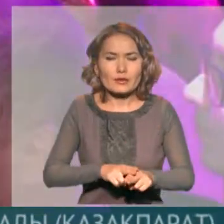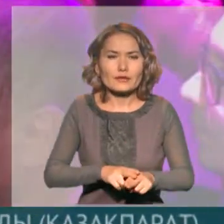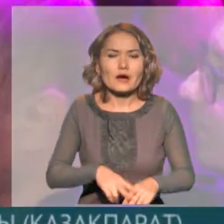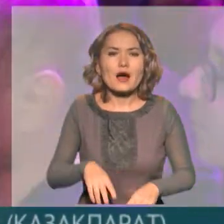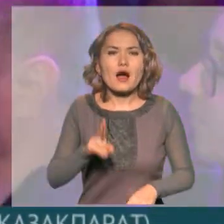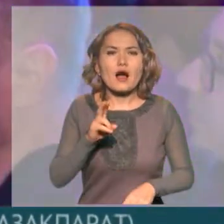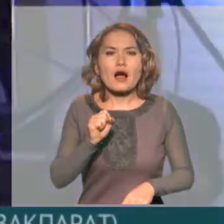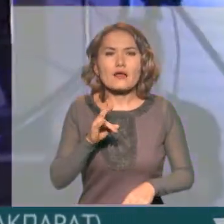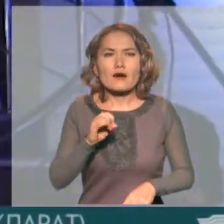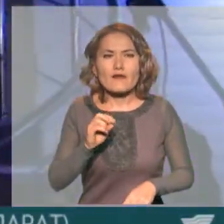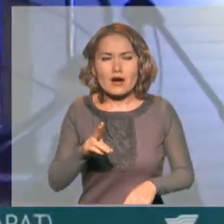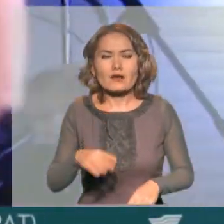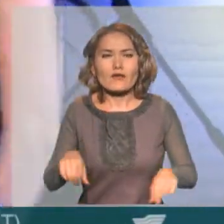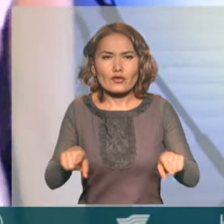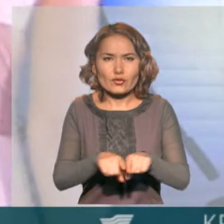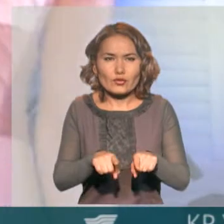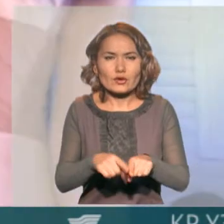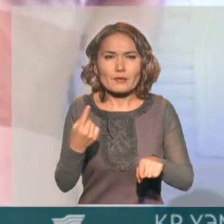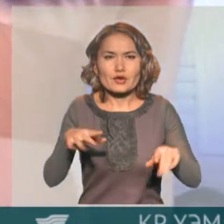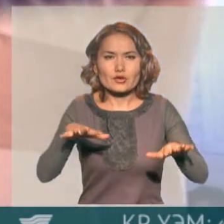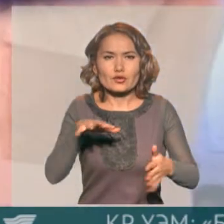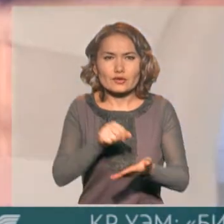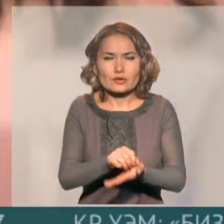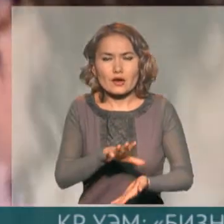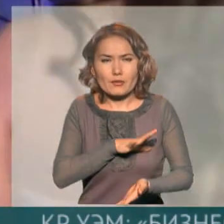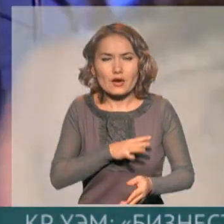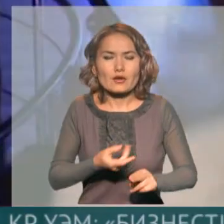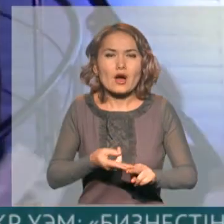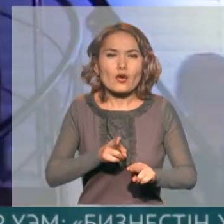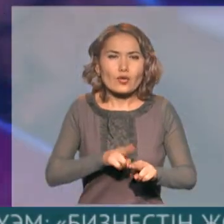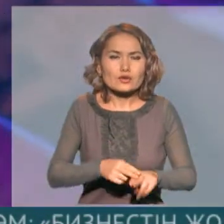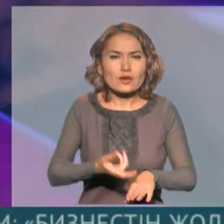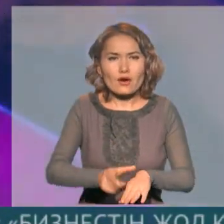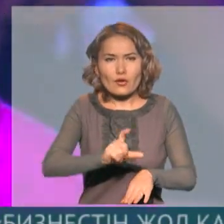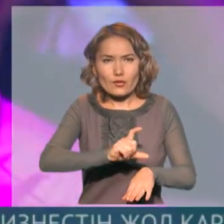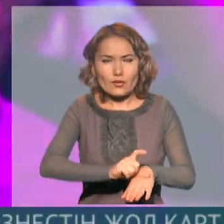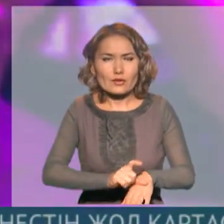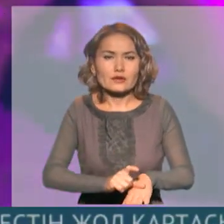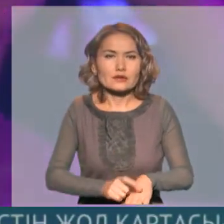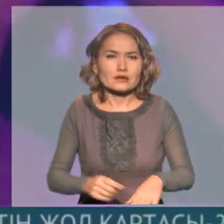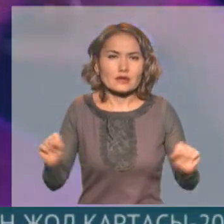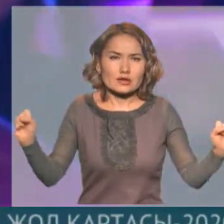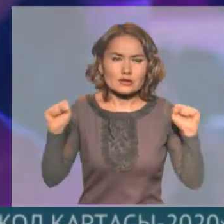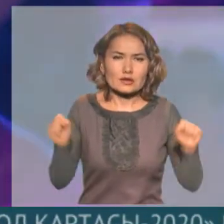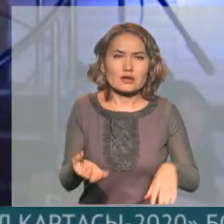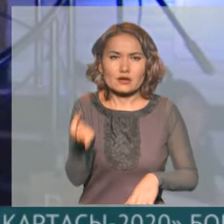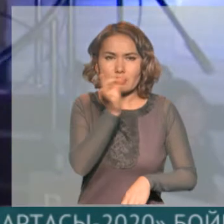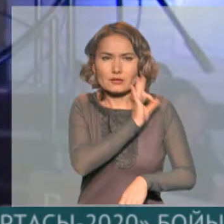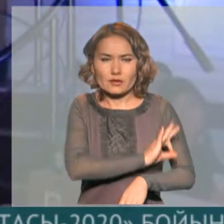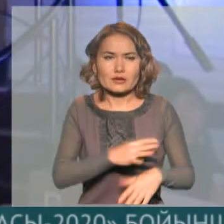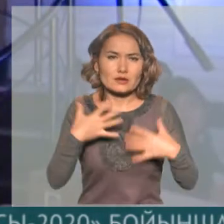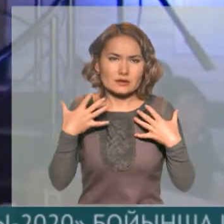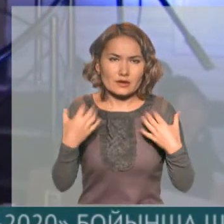Дмитрий Коновалов топ жарды. Кроссфитпен кез келген жаста шұғылдана беруге болады. Төзімді ерлер таңдайтын спорттың артықшылығы да